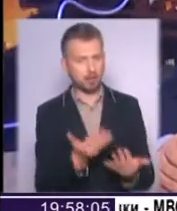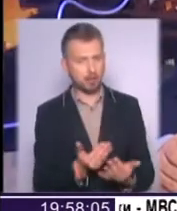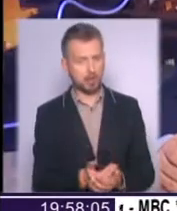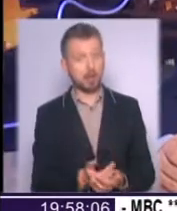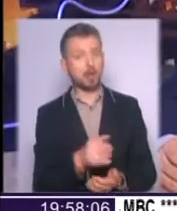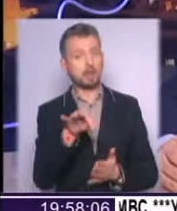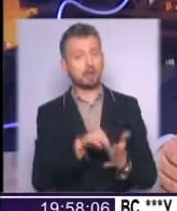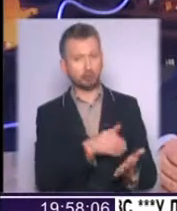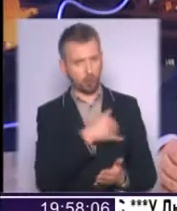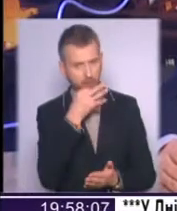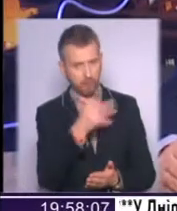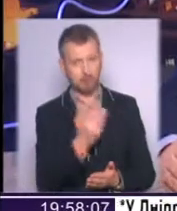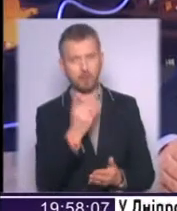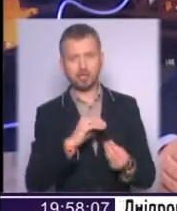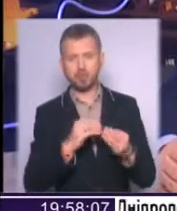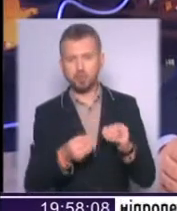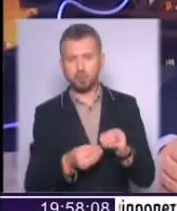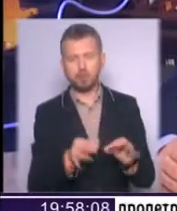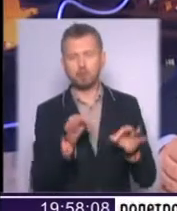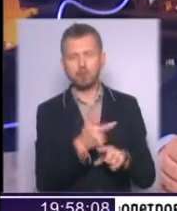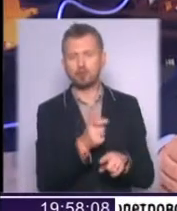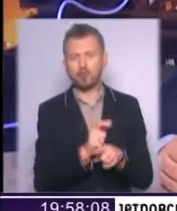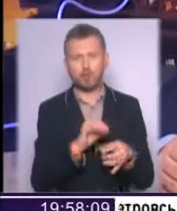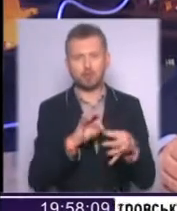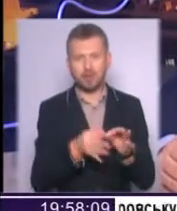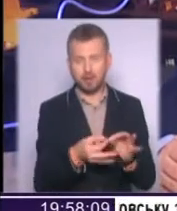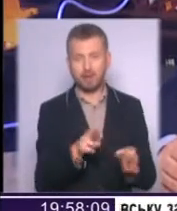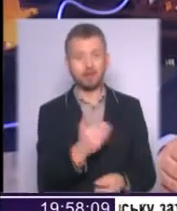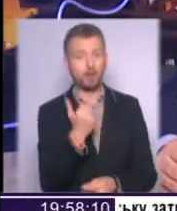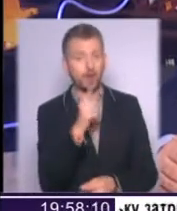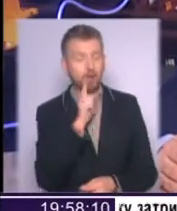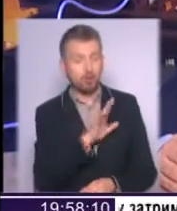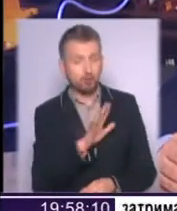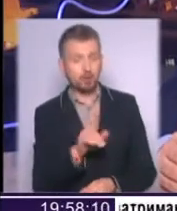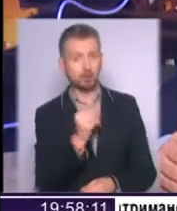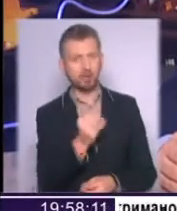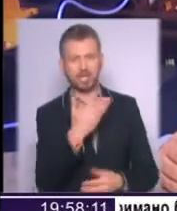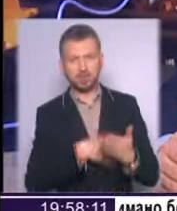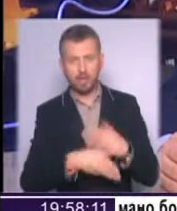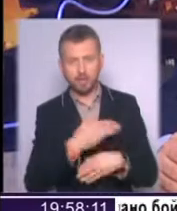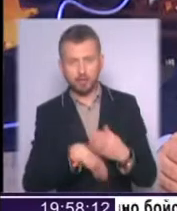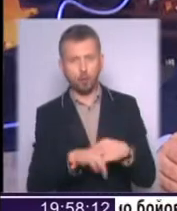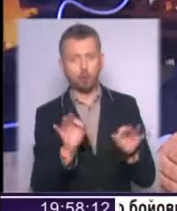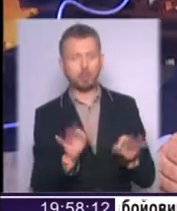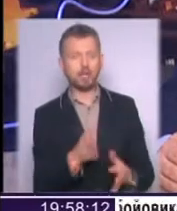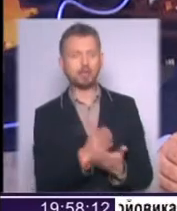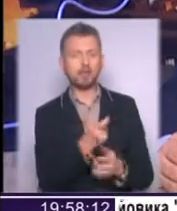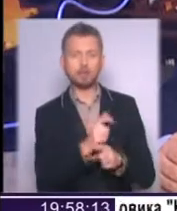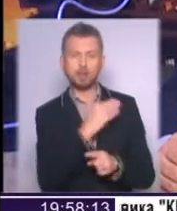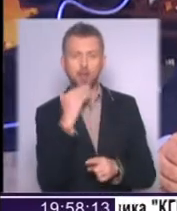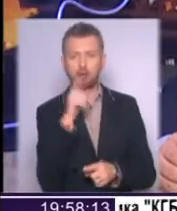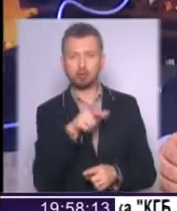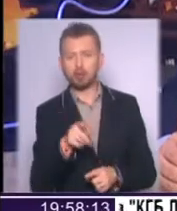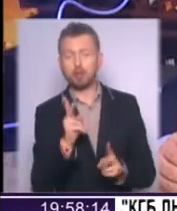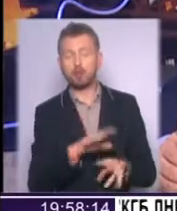сказати, ваша проблема, вона, звичайно, дуже складна. Для вас вона незручна, ви інвалід. Однак є дуже багато людей, які